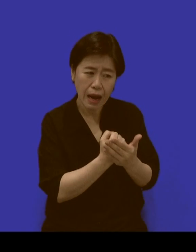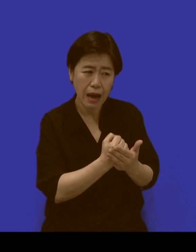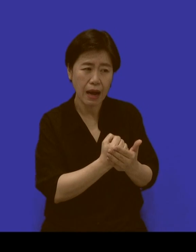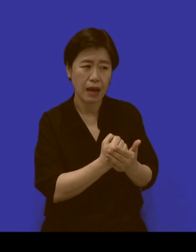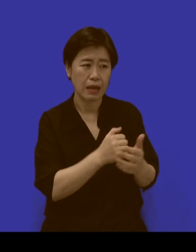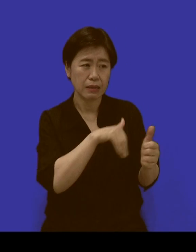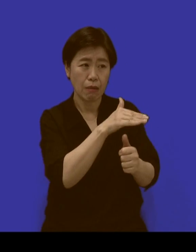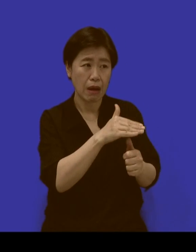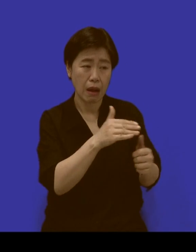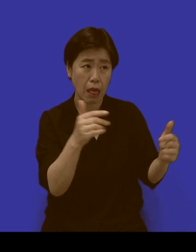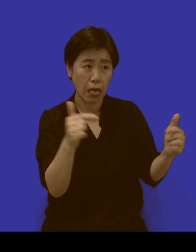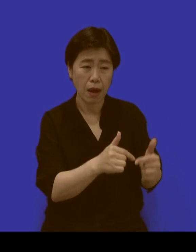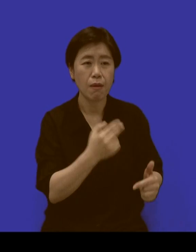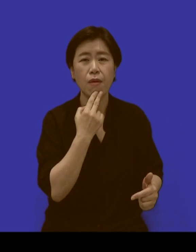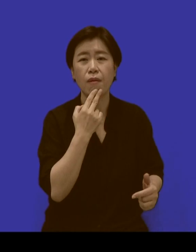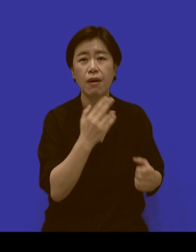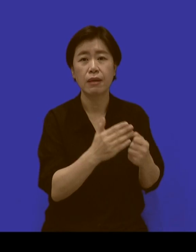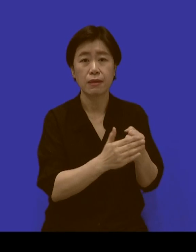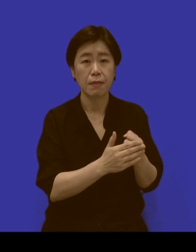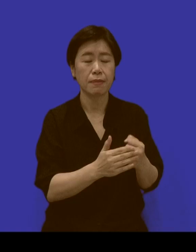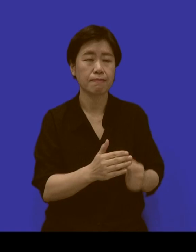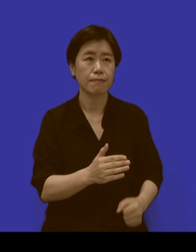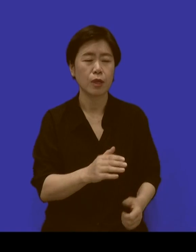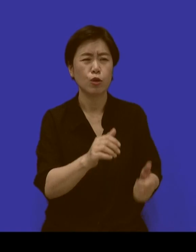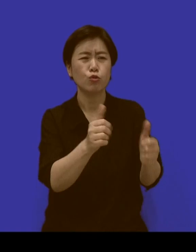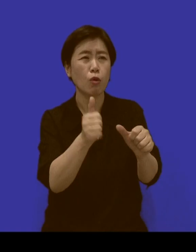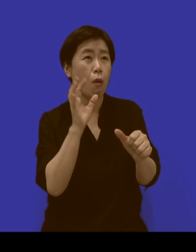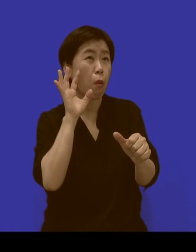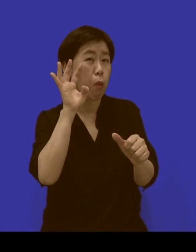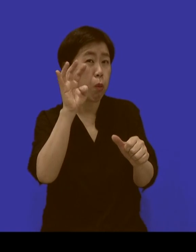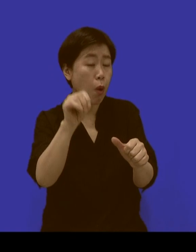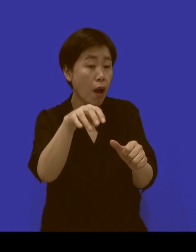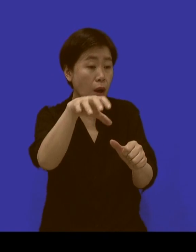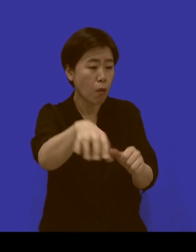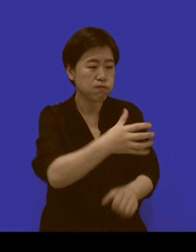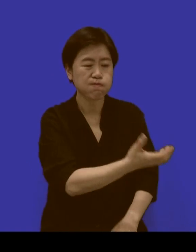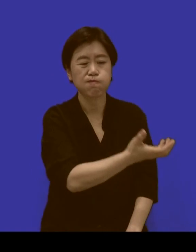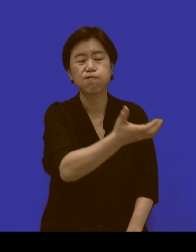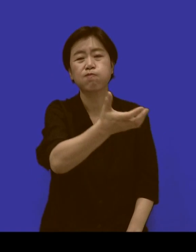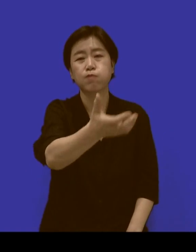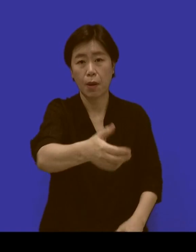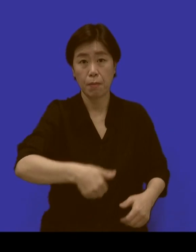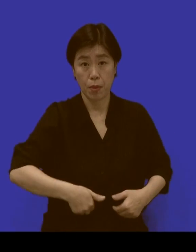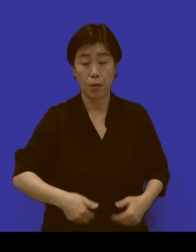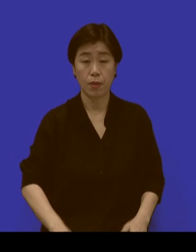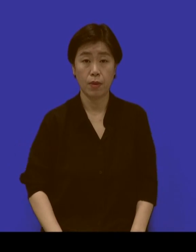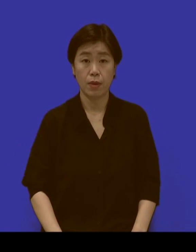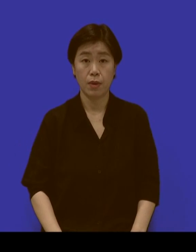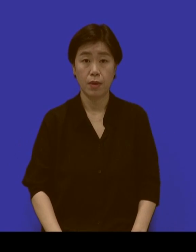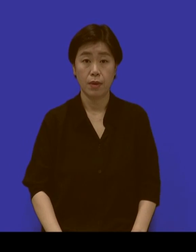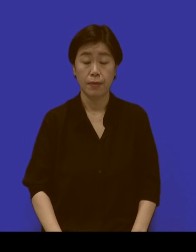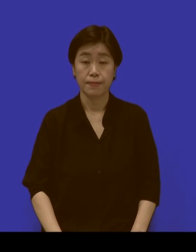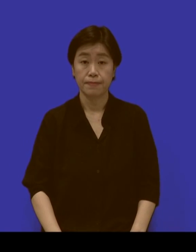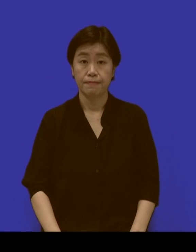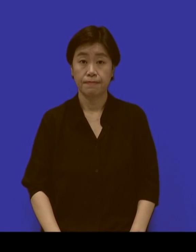좋겠다라고 생각하고 또 호스피스에 자리가 나야지 가거든요. 네. 그러면 이제 제가 윈년차로서 이렇게 회진을 돌